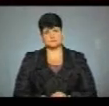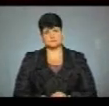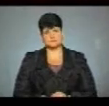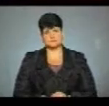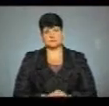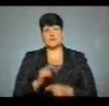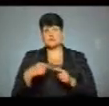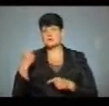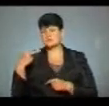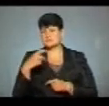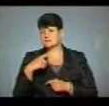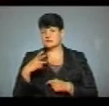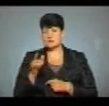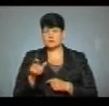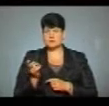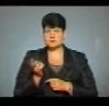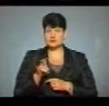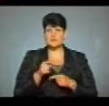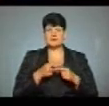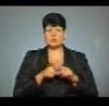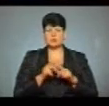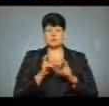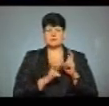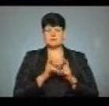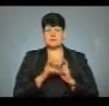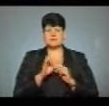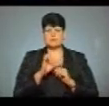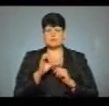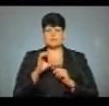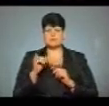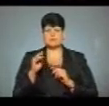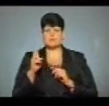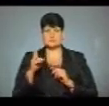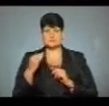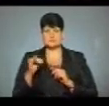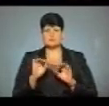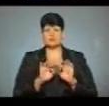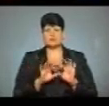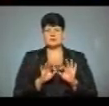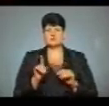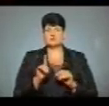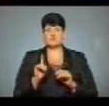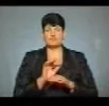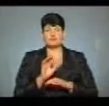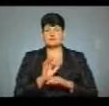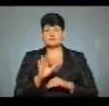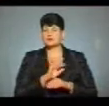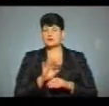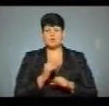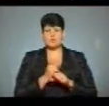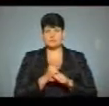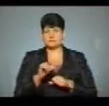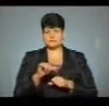За 20 хвилин до людей вийшов технолог підприємства Сергій Сушицький. Він пояснив, що виробництво не продукує